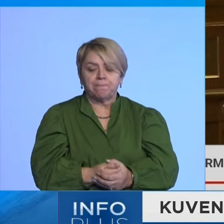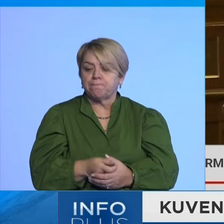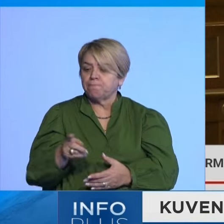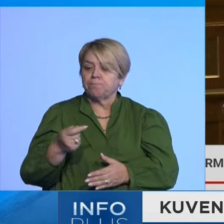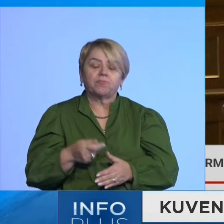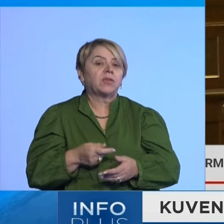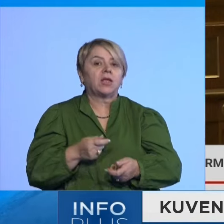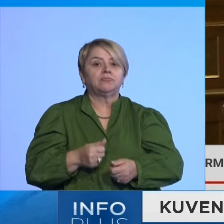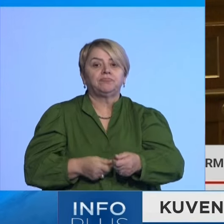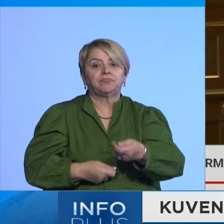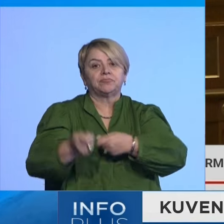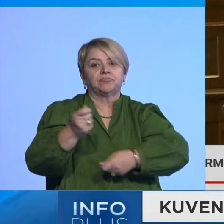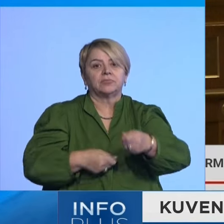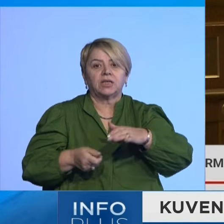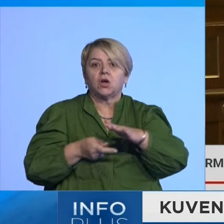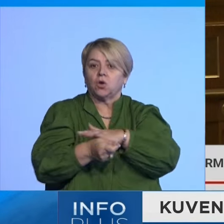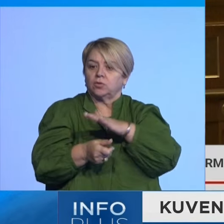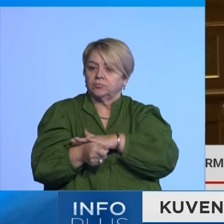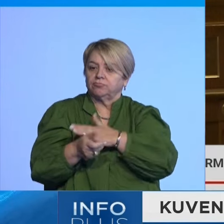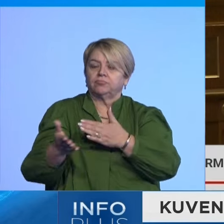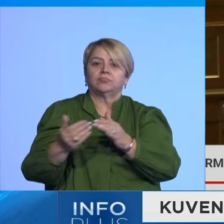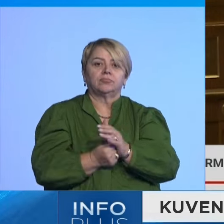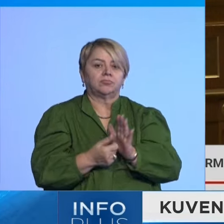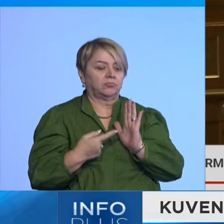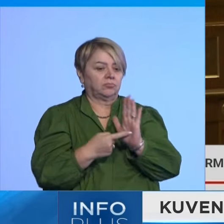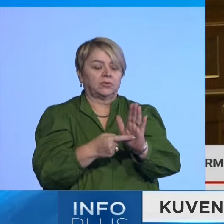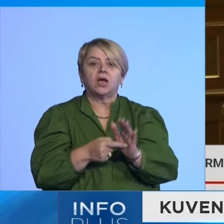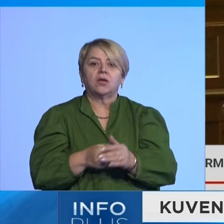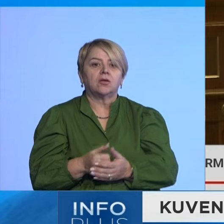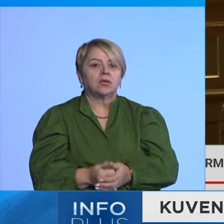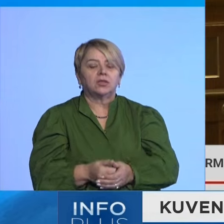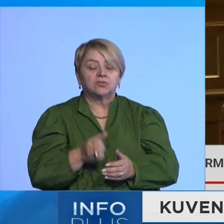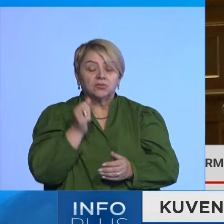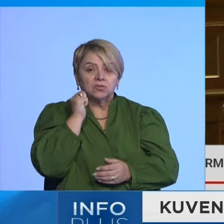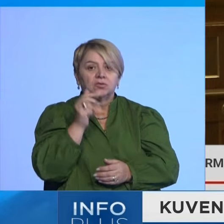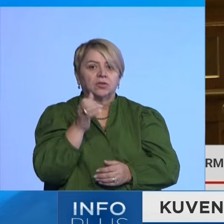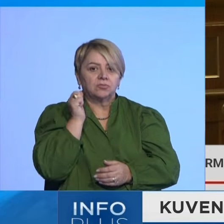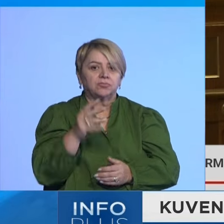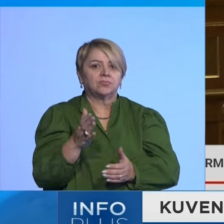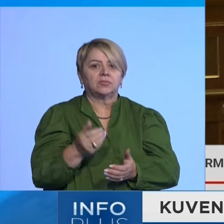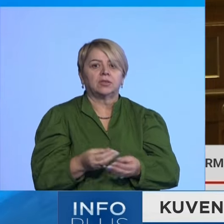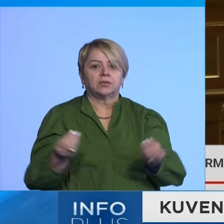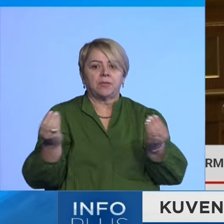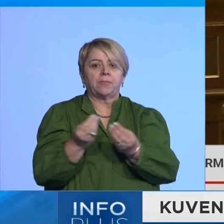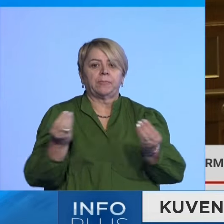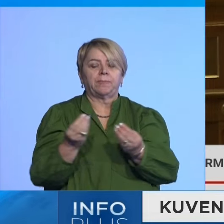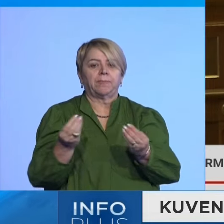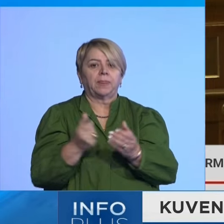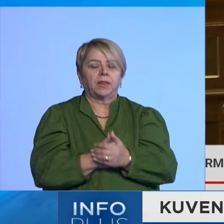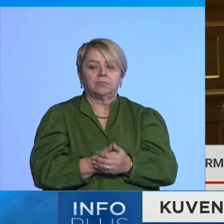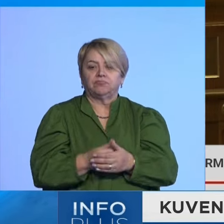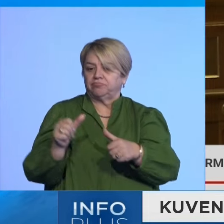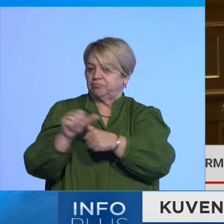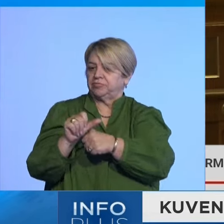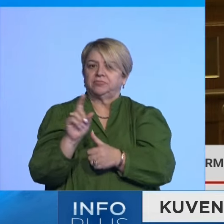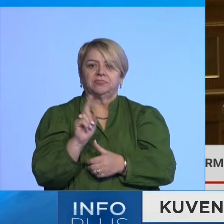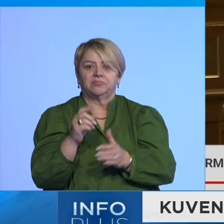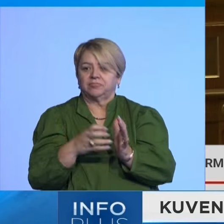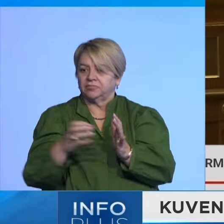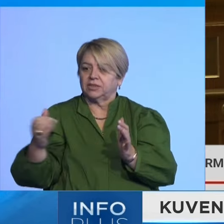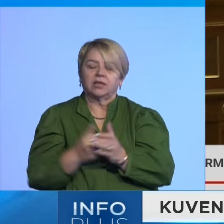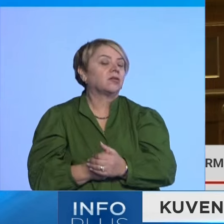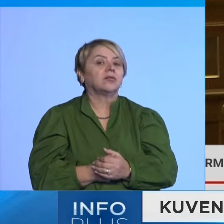aferat korruptive të tyre po e gjejnë dritën e publikimit çdo ditë, sepse nuk fshihen gjatë.